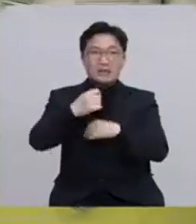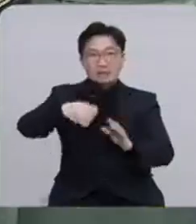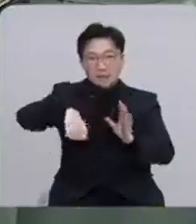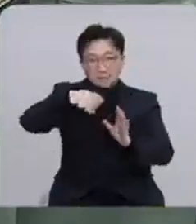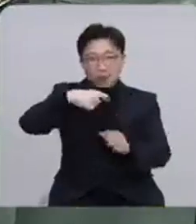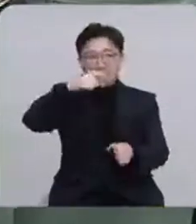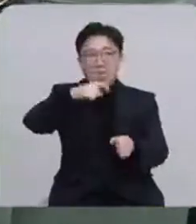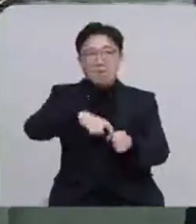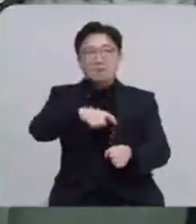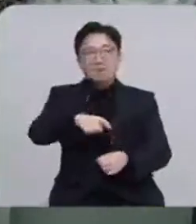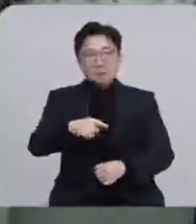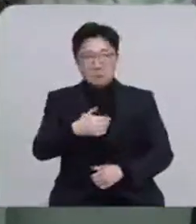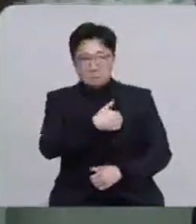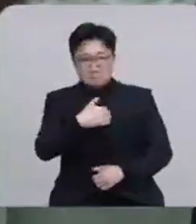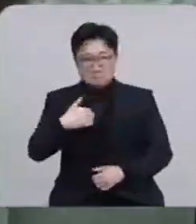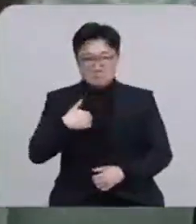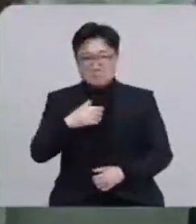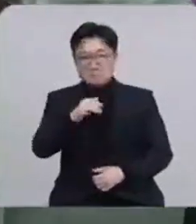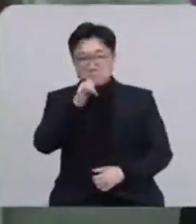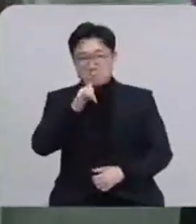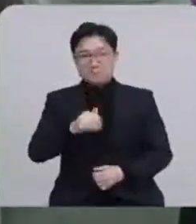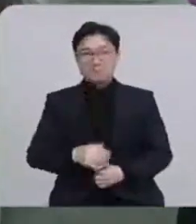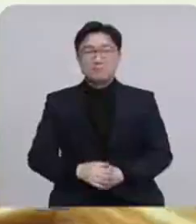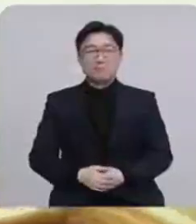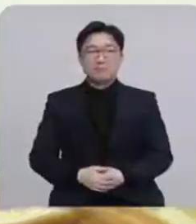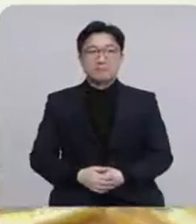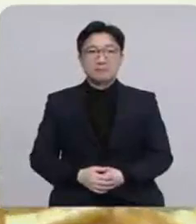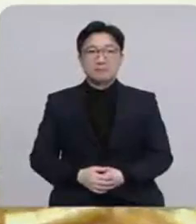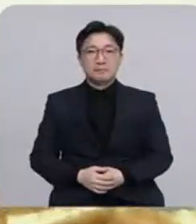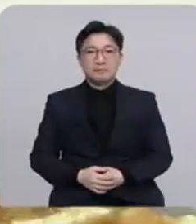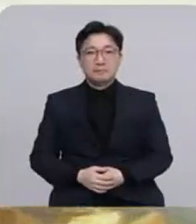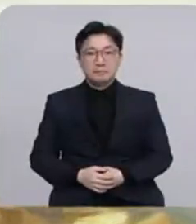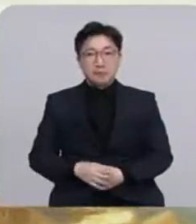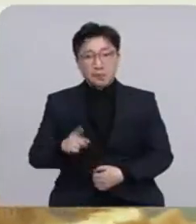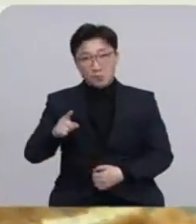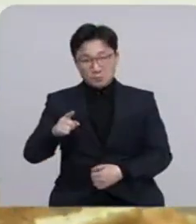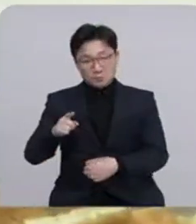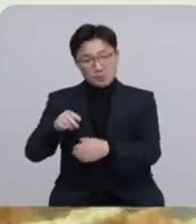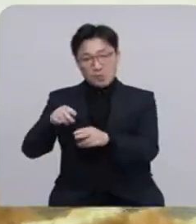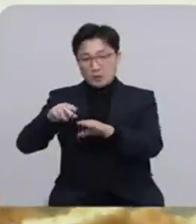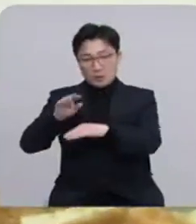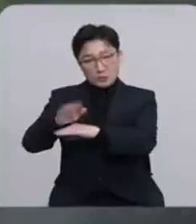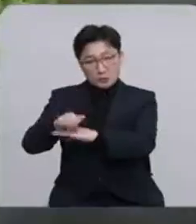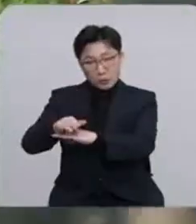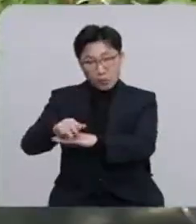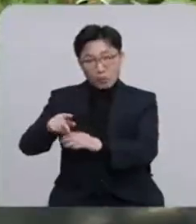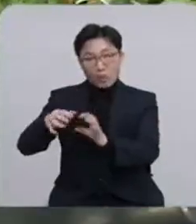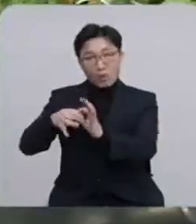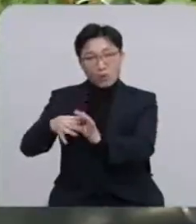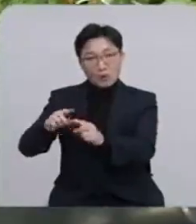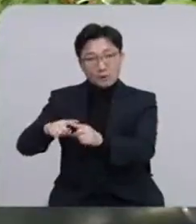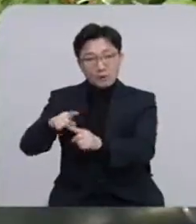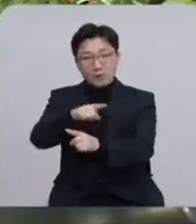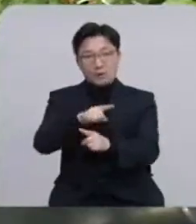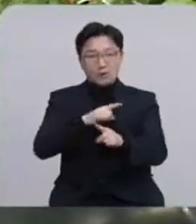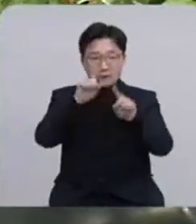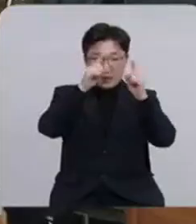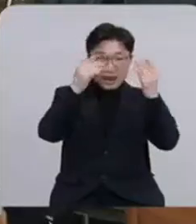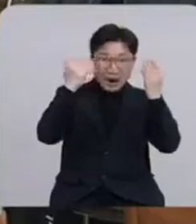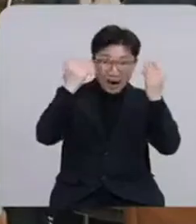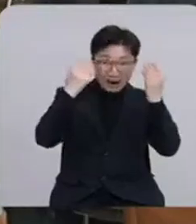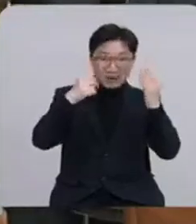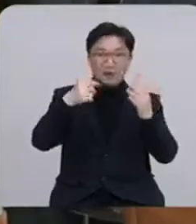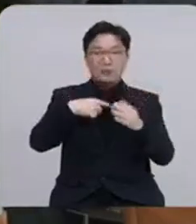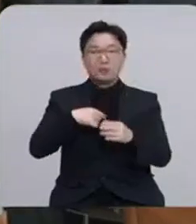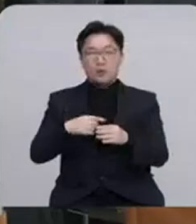위해서인데 만족스러울 만큼 음식도 푸짐합니다. 농림축산식품부와 대학 총동창회가 나머지 비용을